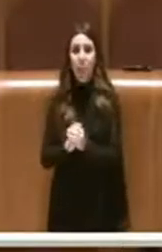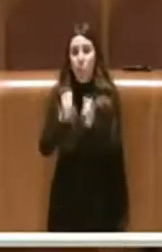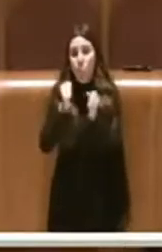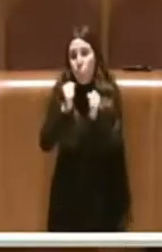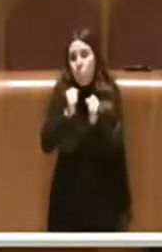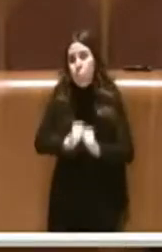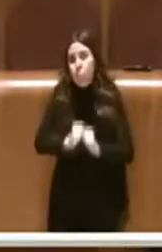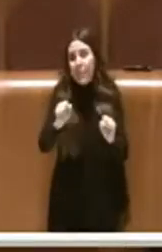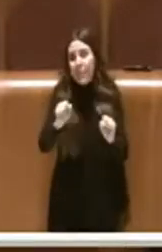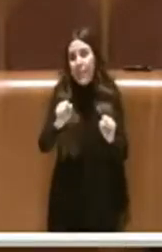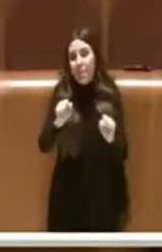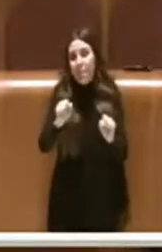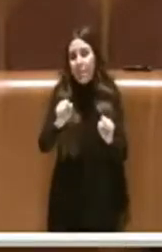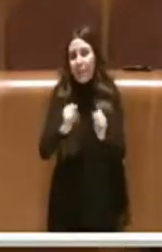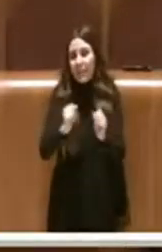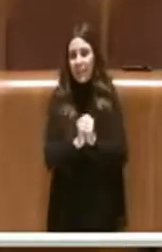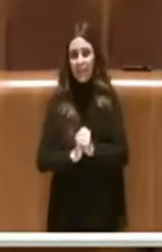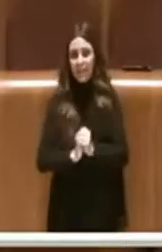consentire